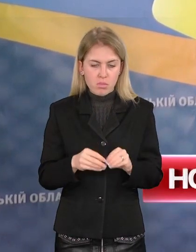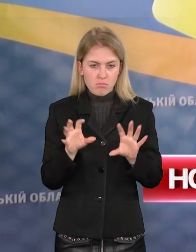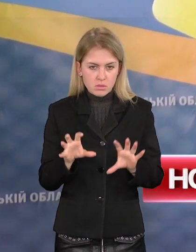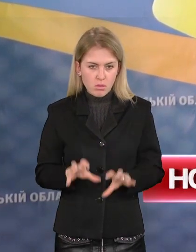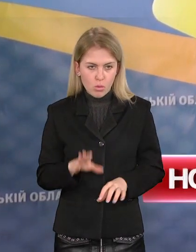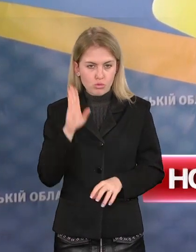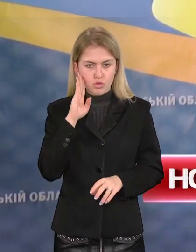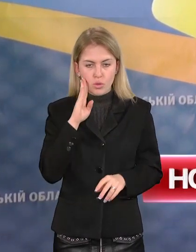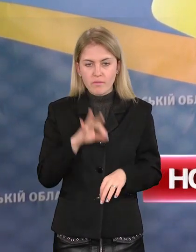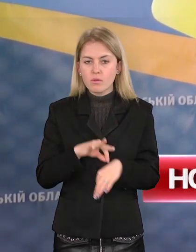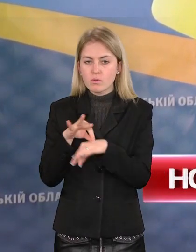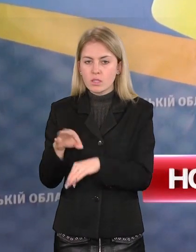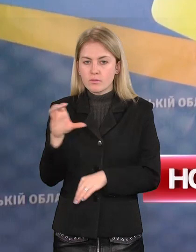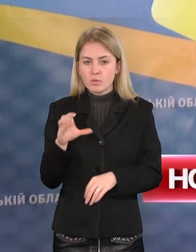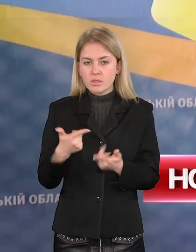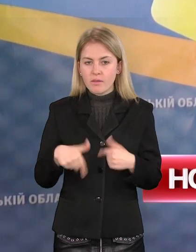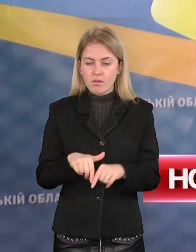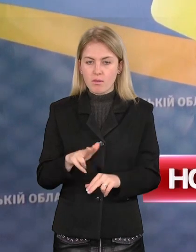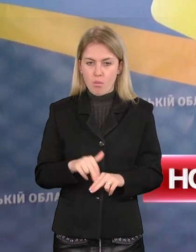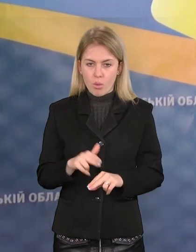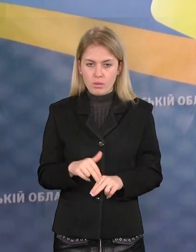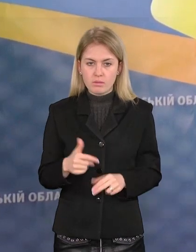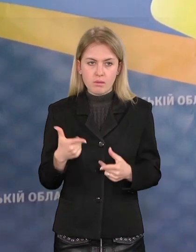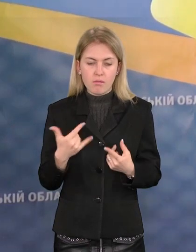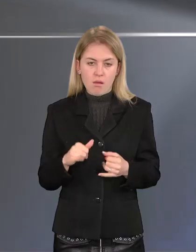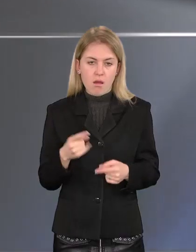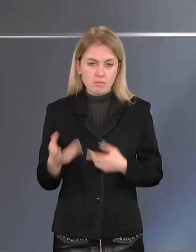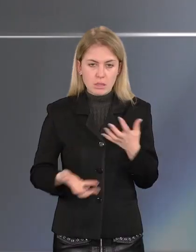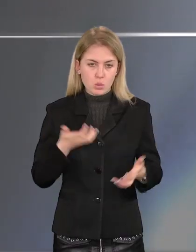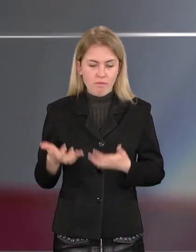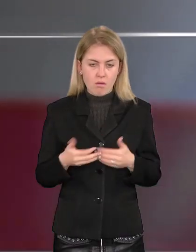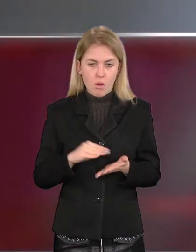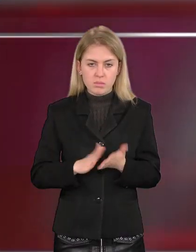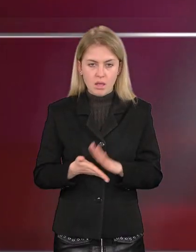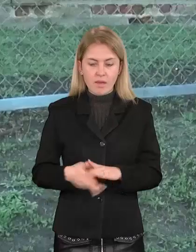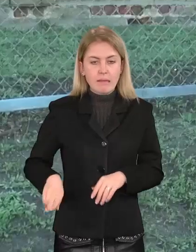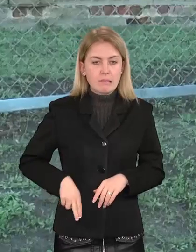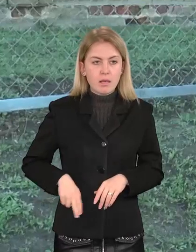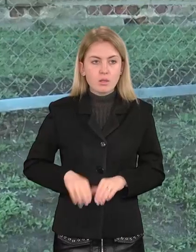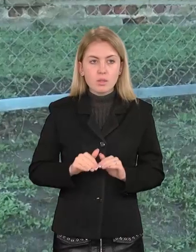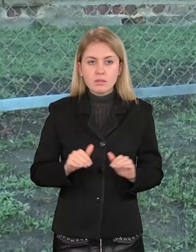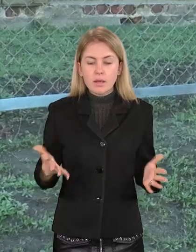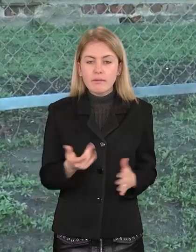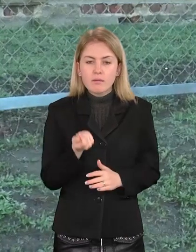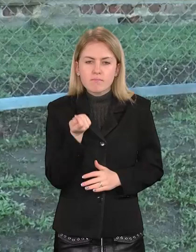Чоловіка доставлено до Сумського відділу поліції для з'ясування обставин. Директор садочка, який ледь не